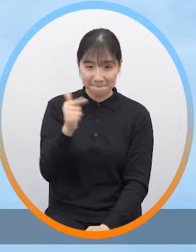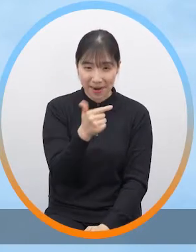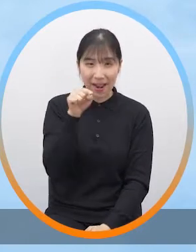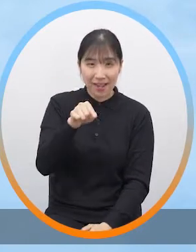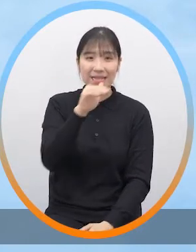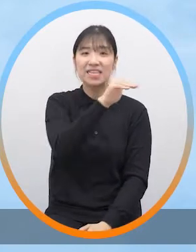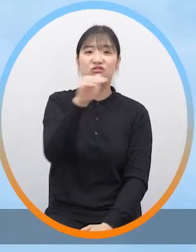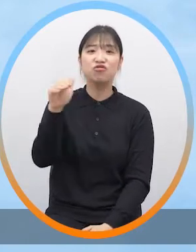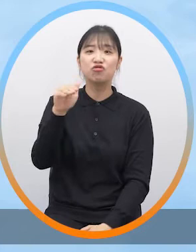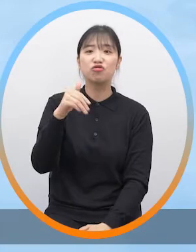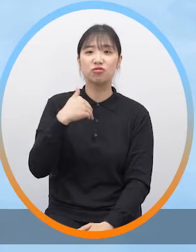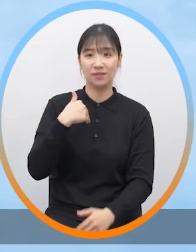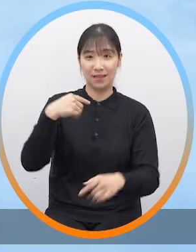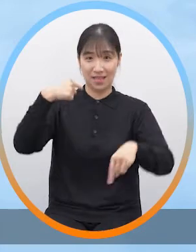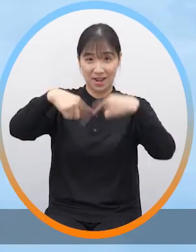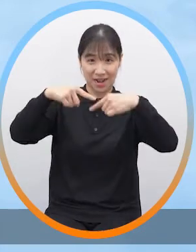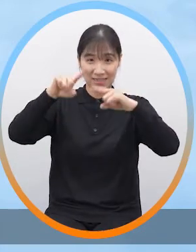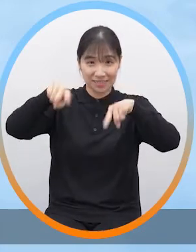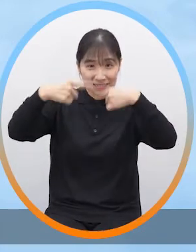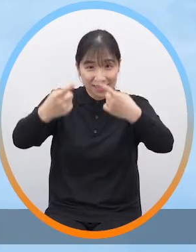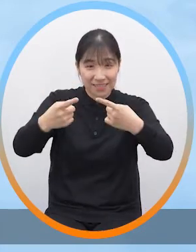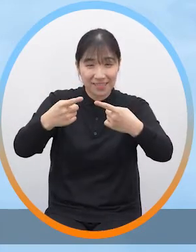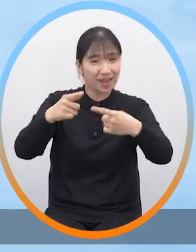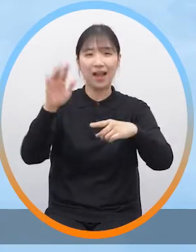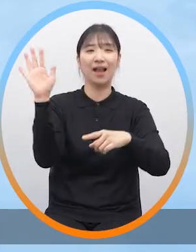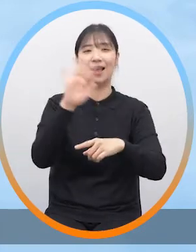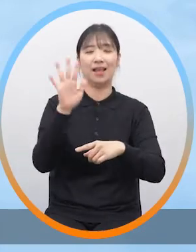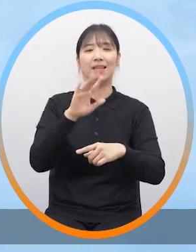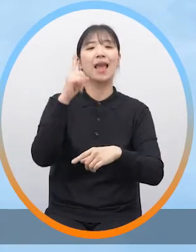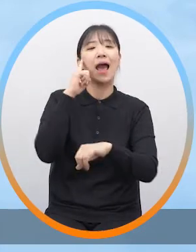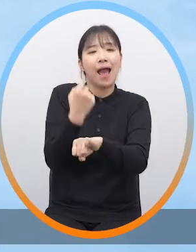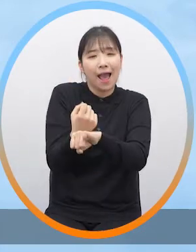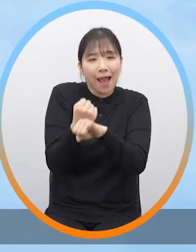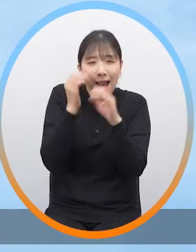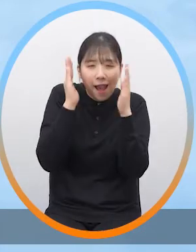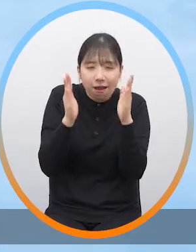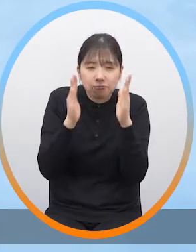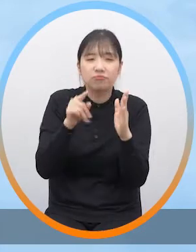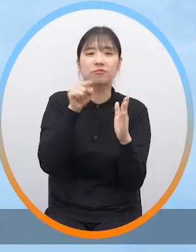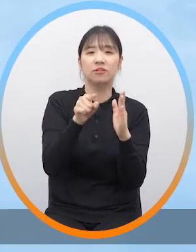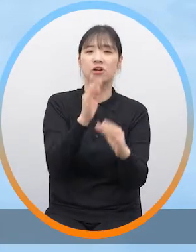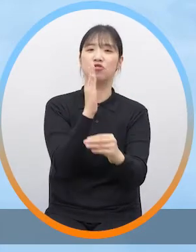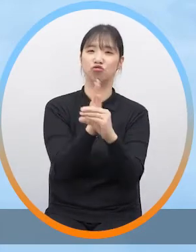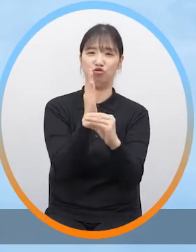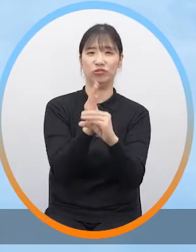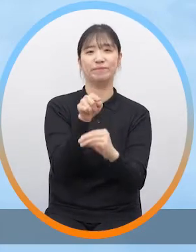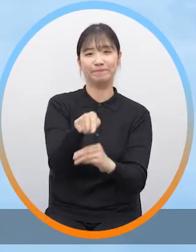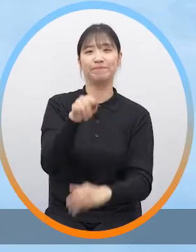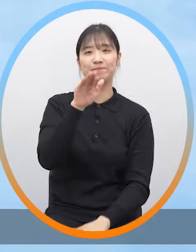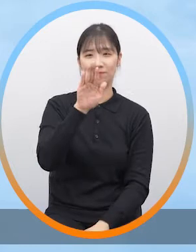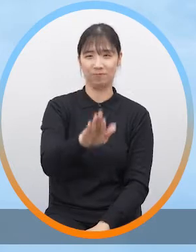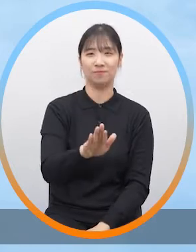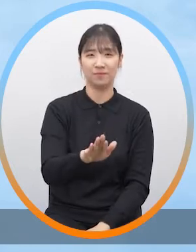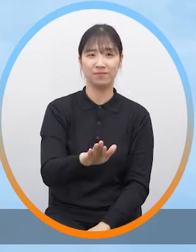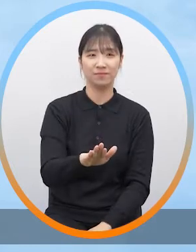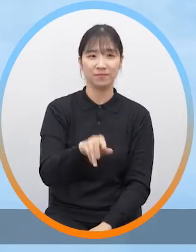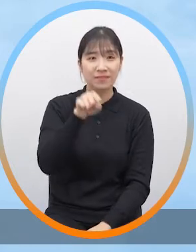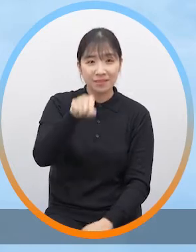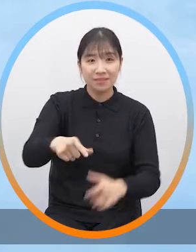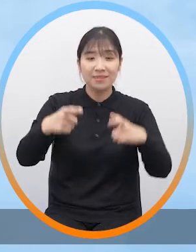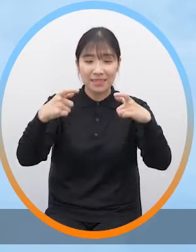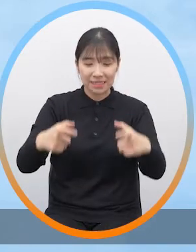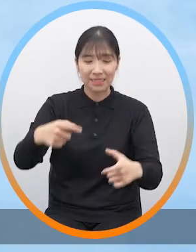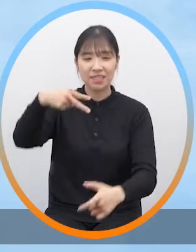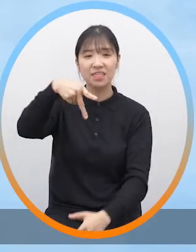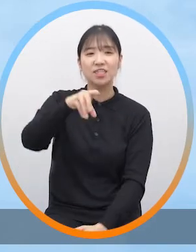양반의 그 기준을 관직이 아니라 학문을 중심에 기준에 놓게 됩니다. 즉 그